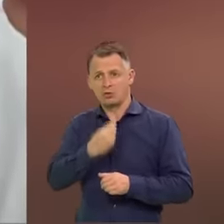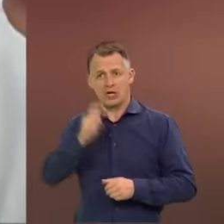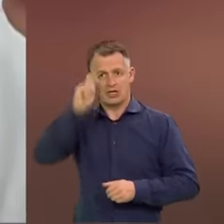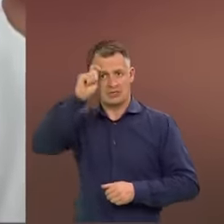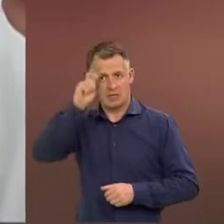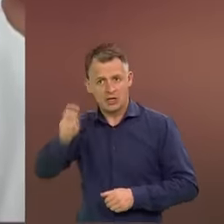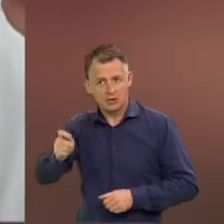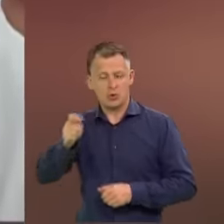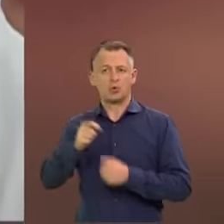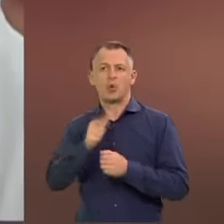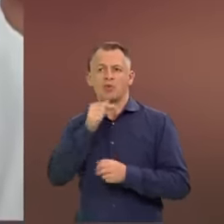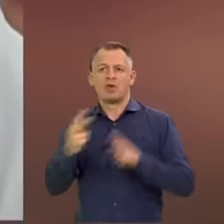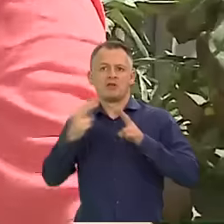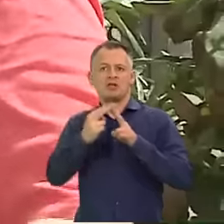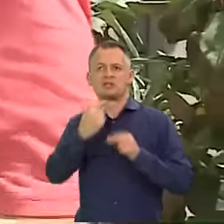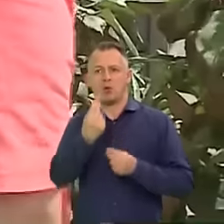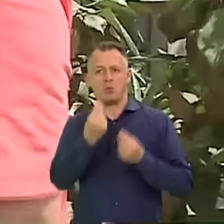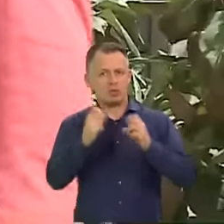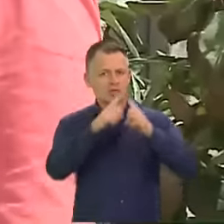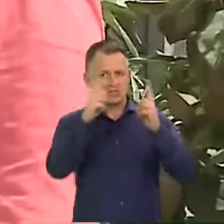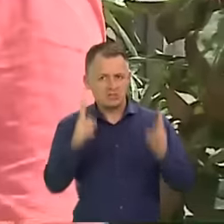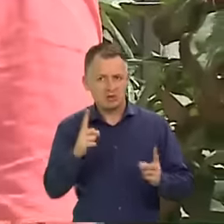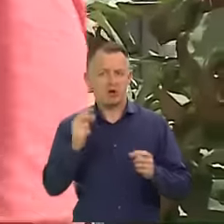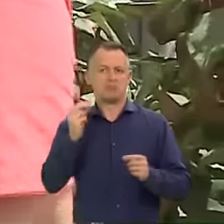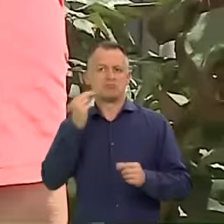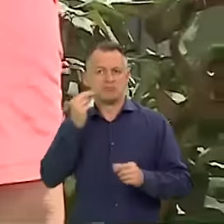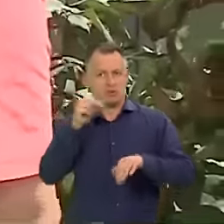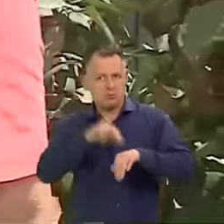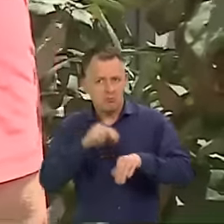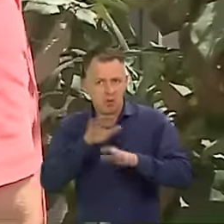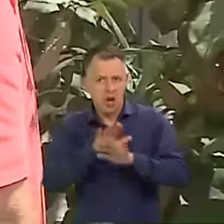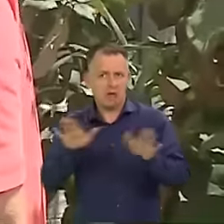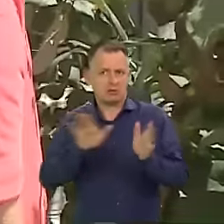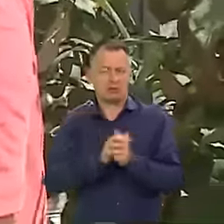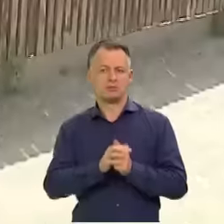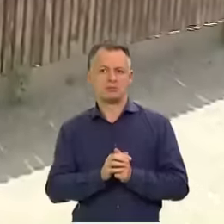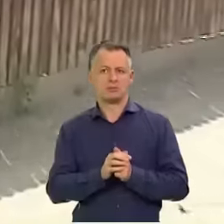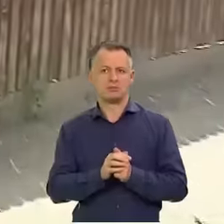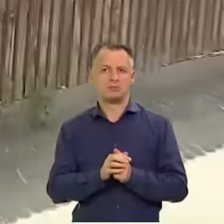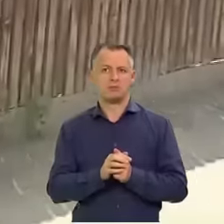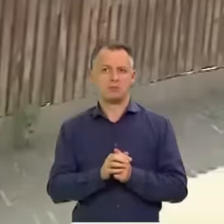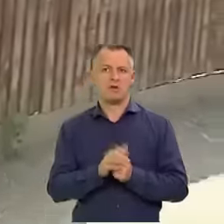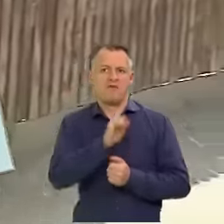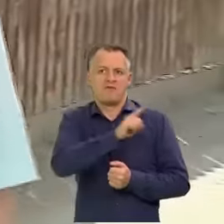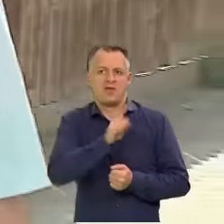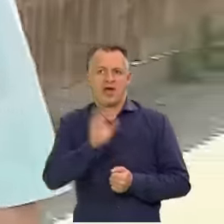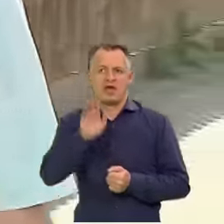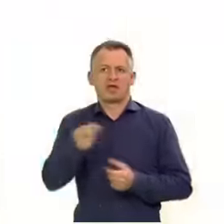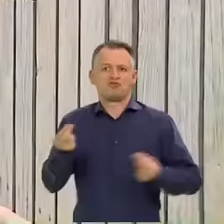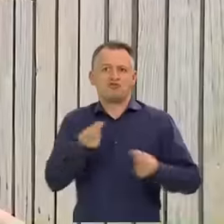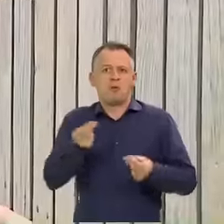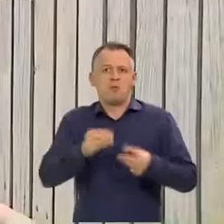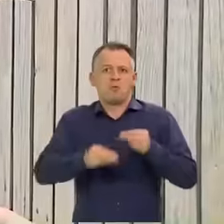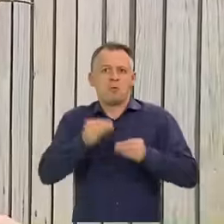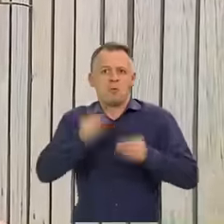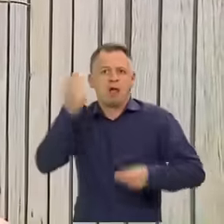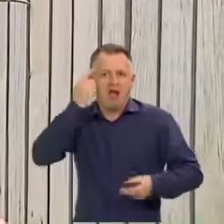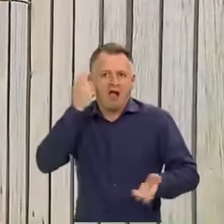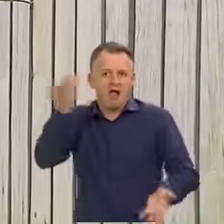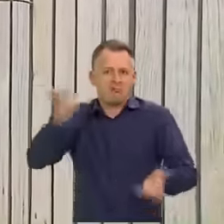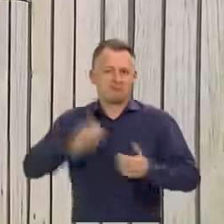te întâlneai, bună ziua, să rămână, nu. N-am dat de înțeles nimic. Fiecare are câte un copil. Da,